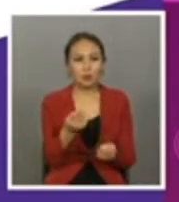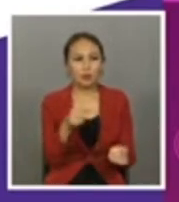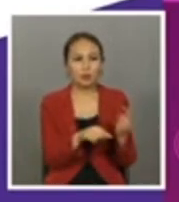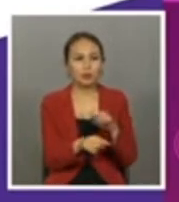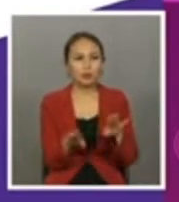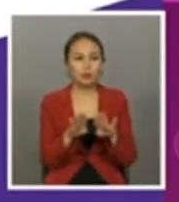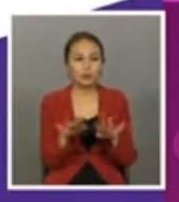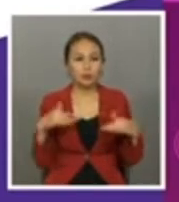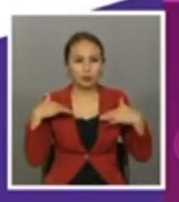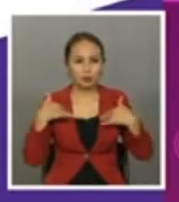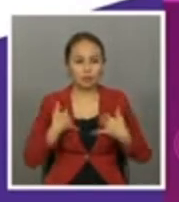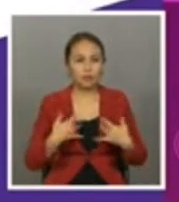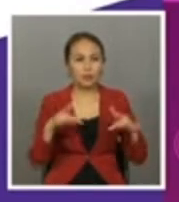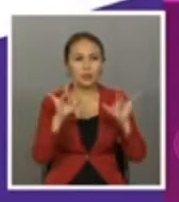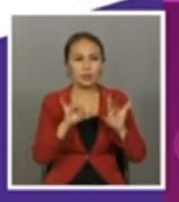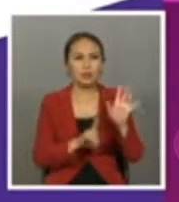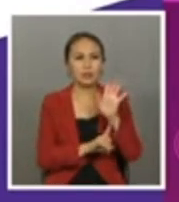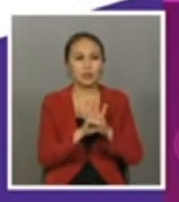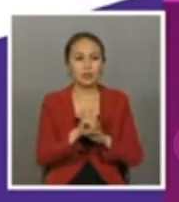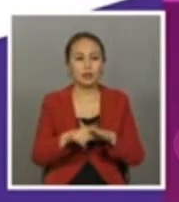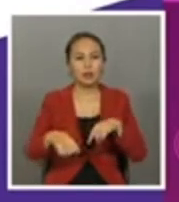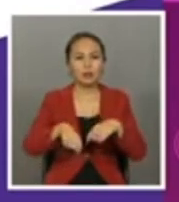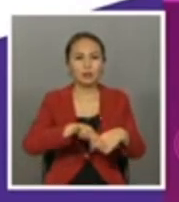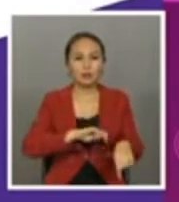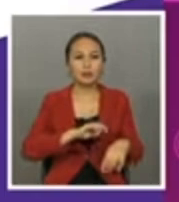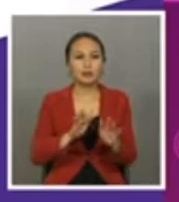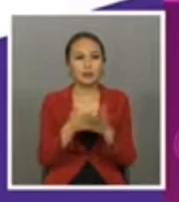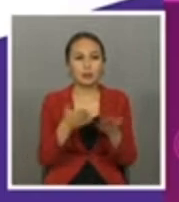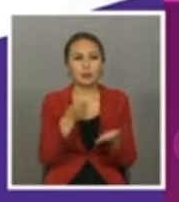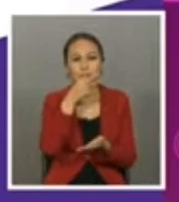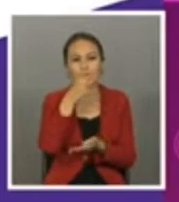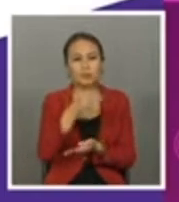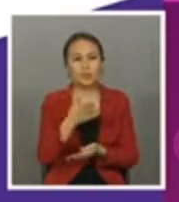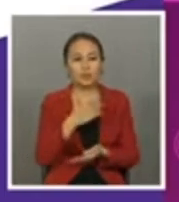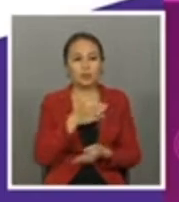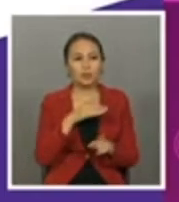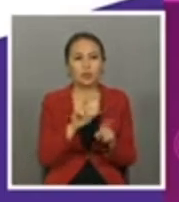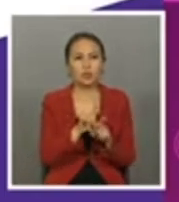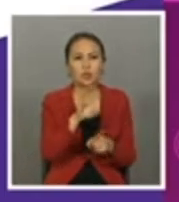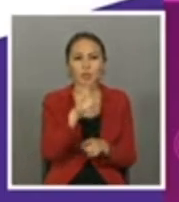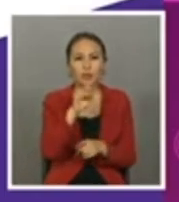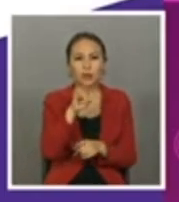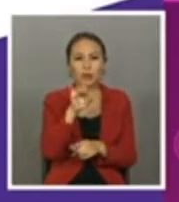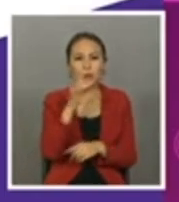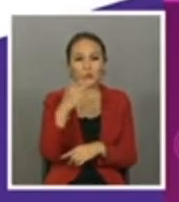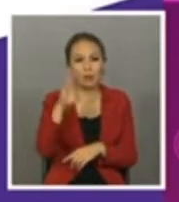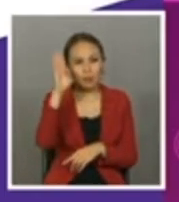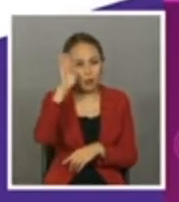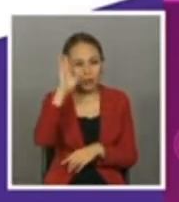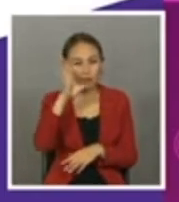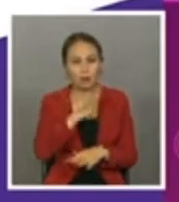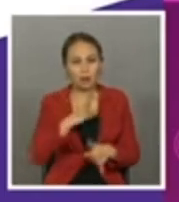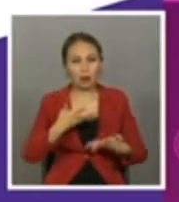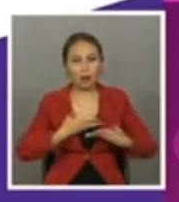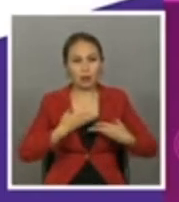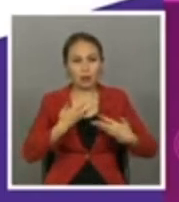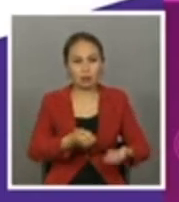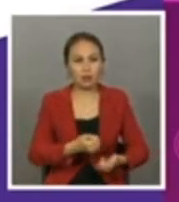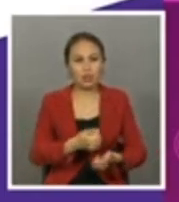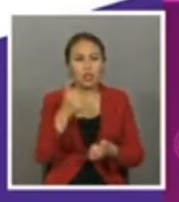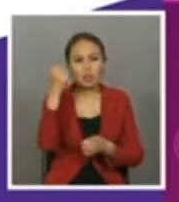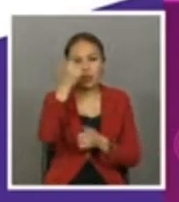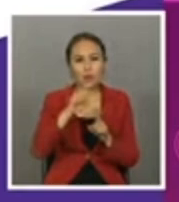бір-біріне мұңын шаға бастады. Жыртылған кітап, мені бір сотқарбай деген бала оқуға алды. Жыл бойы